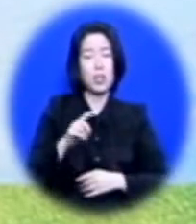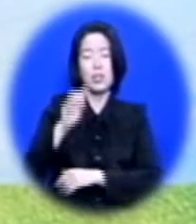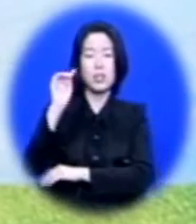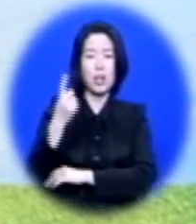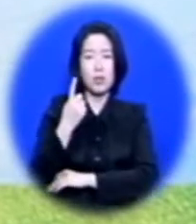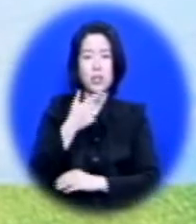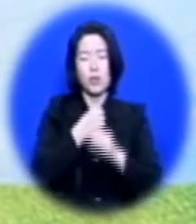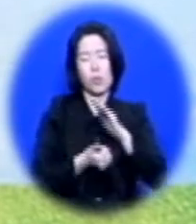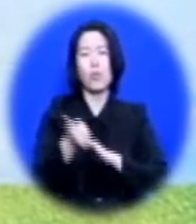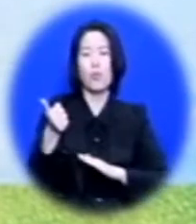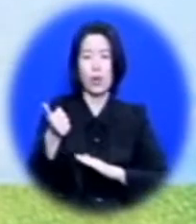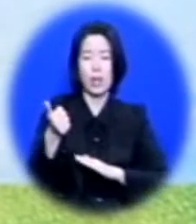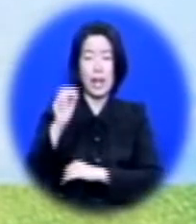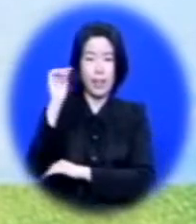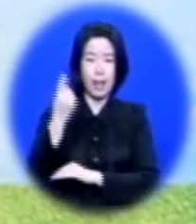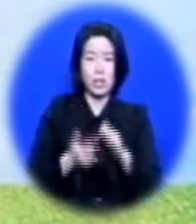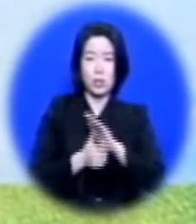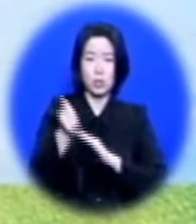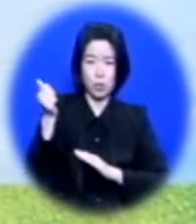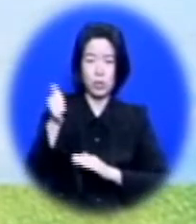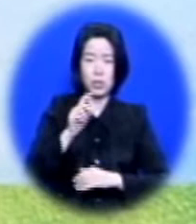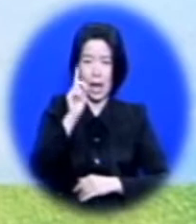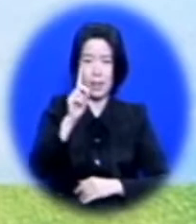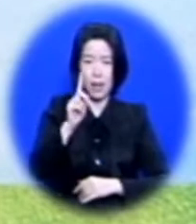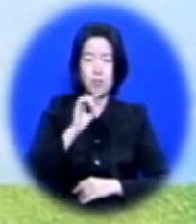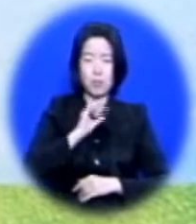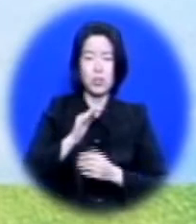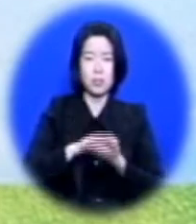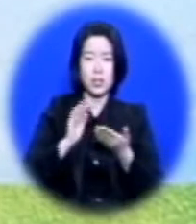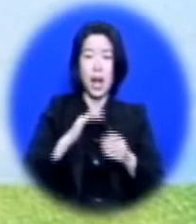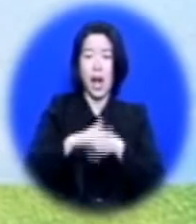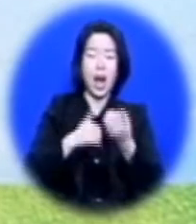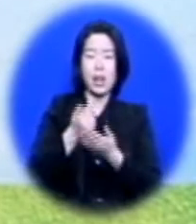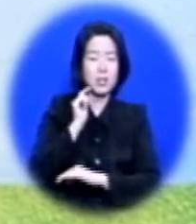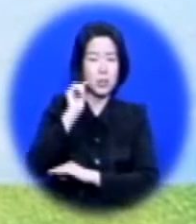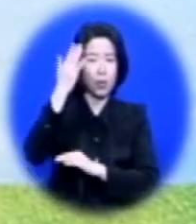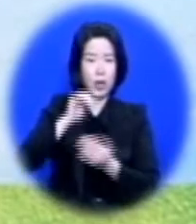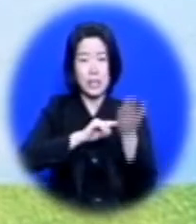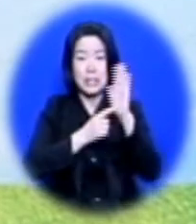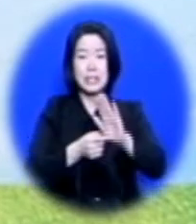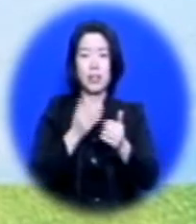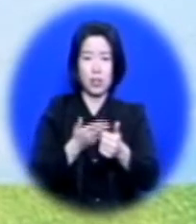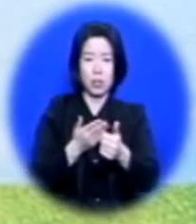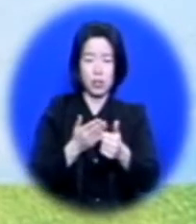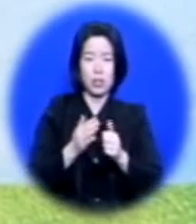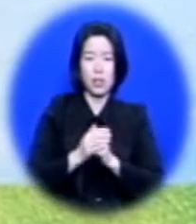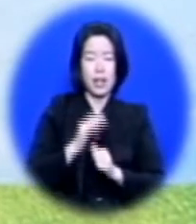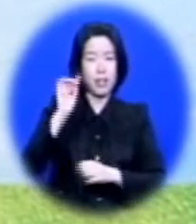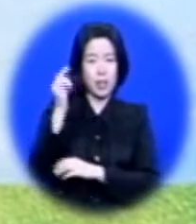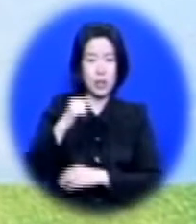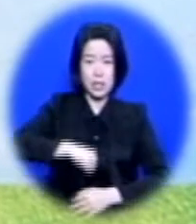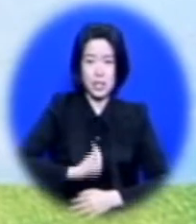소원 이에요 다윗이 소원하는 것은 하나밖에 없었어요 하나님의 영광을 드러내 서서 다윗은